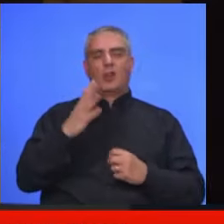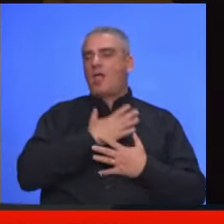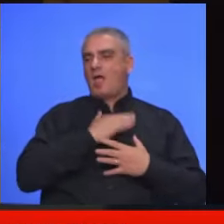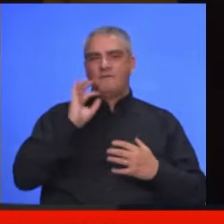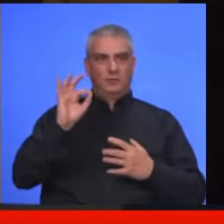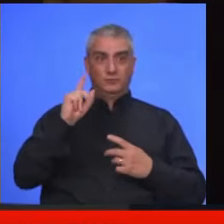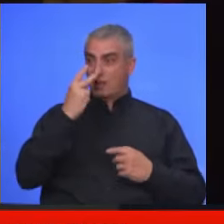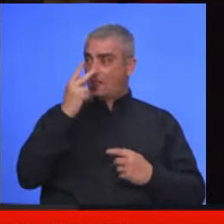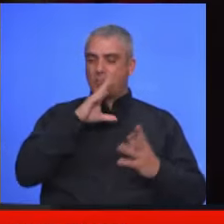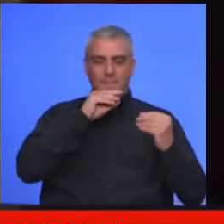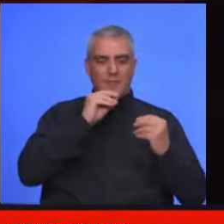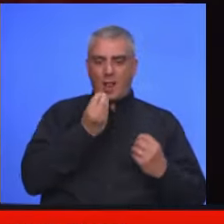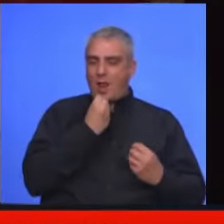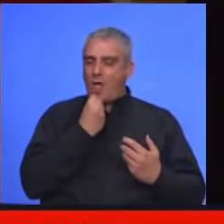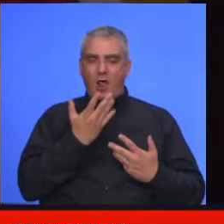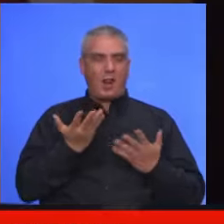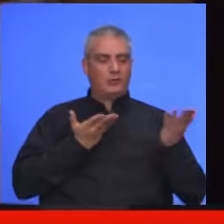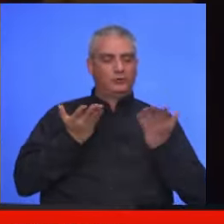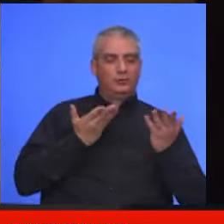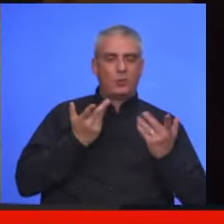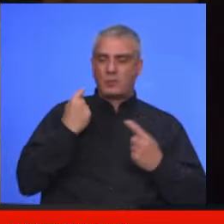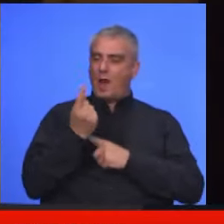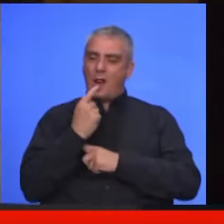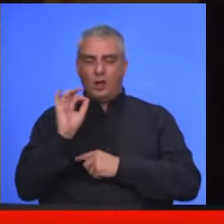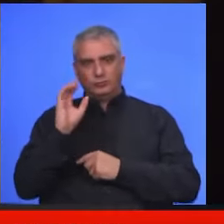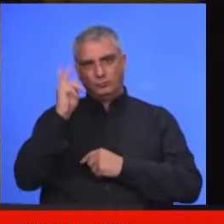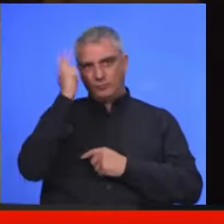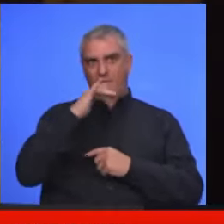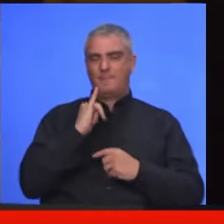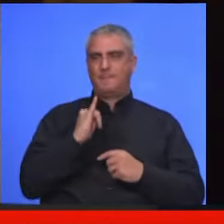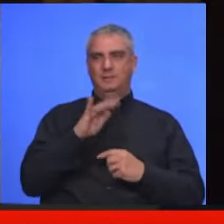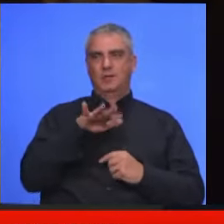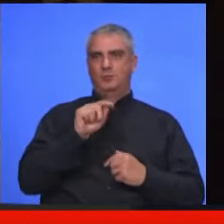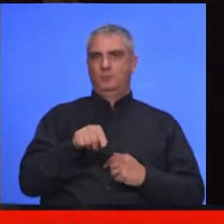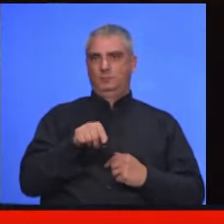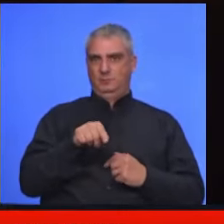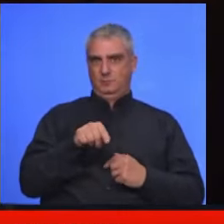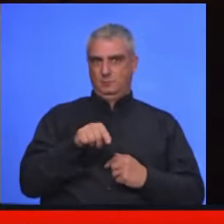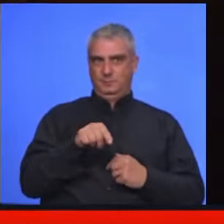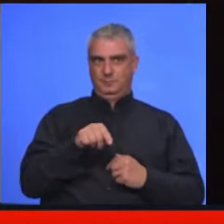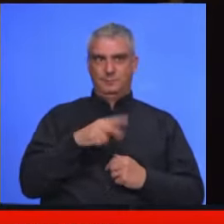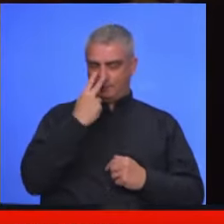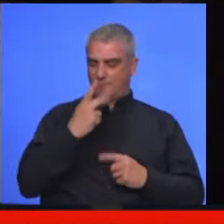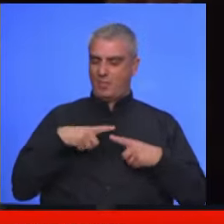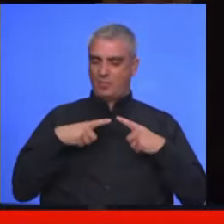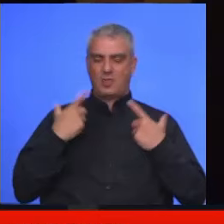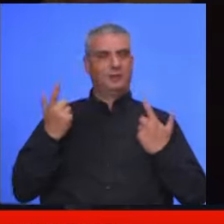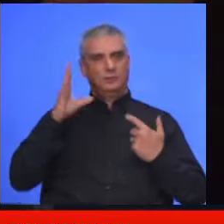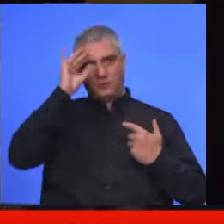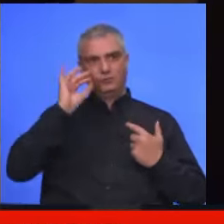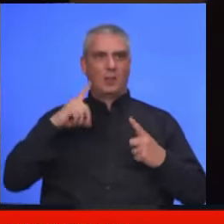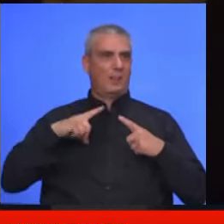צריך לראות אותו מדבר על אוכל, על שירות, על לקוחות שלו, כדי להבין מה זה התחום הזה בשבילו. ולראות אותו חי, הוא ילד של